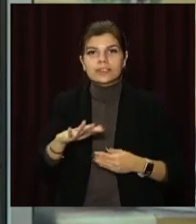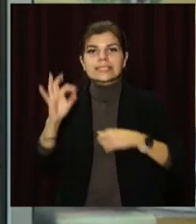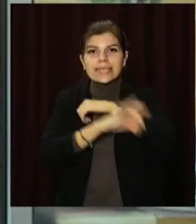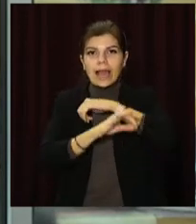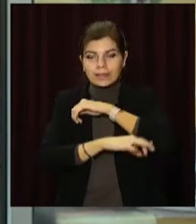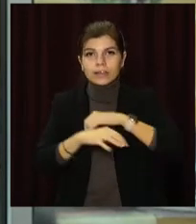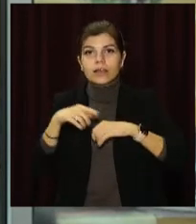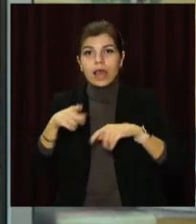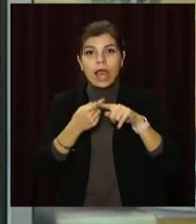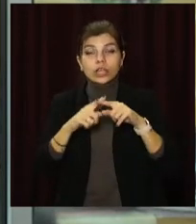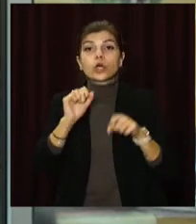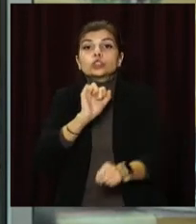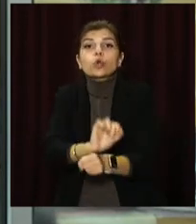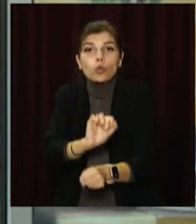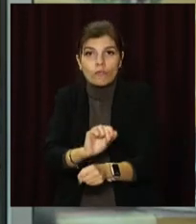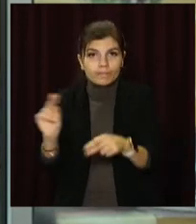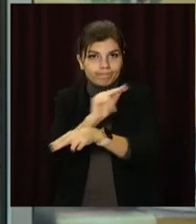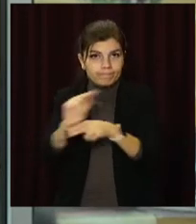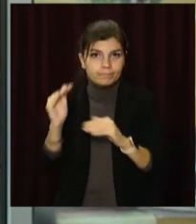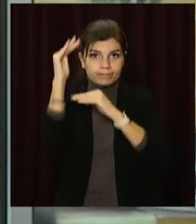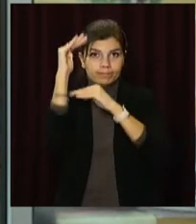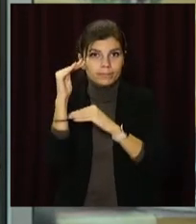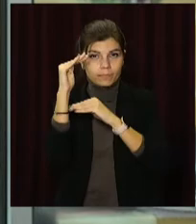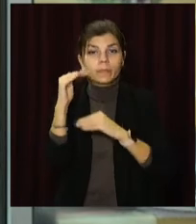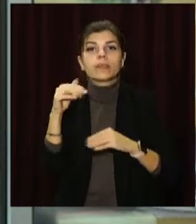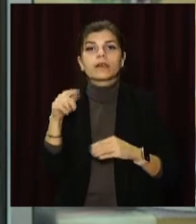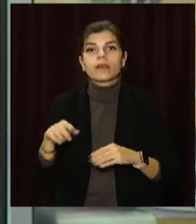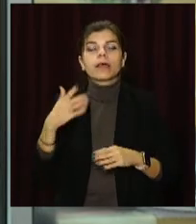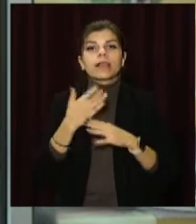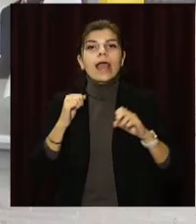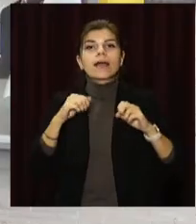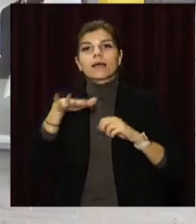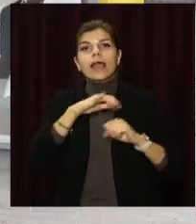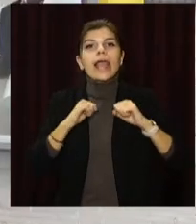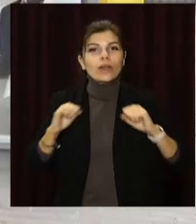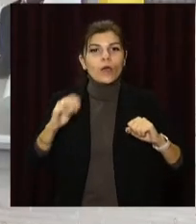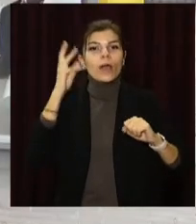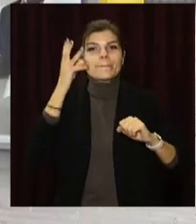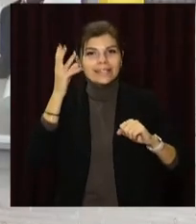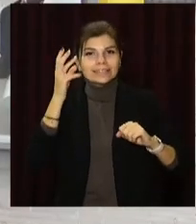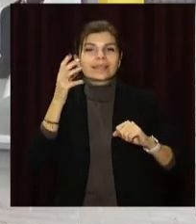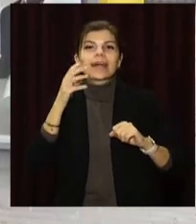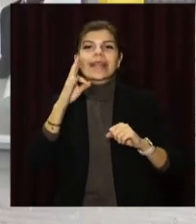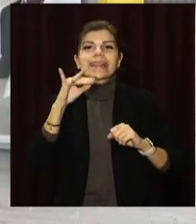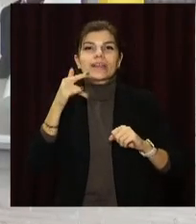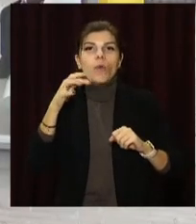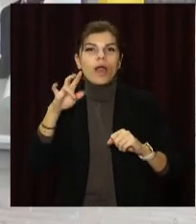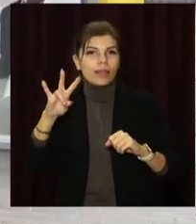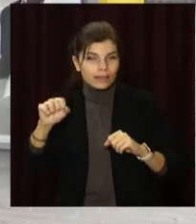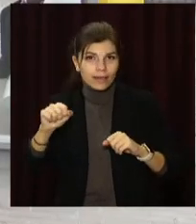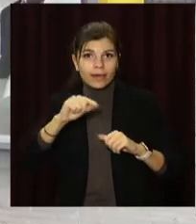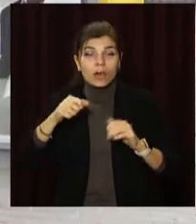10-та обладнана зупинка у Дніпрі цьогоріч. Зокрема, вони з'явилися на проспекті Героїв, Богдана Хмельницького, Сергія Нігояна. До